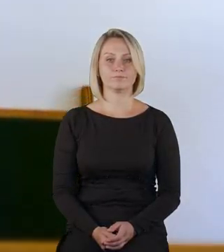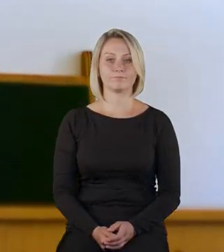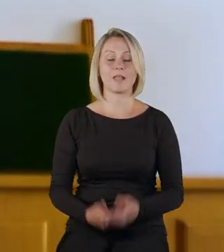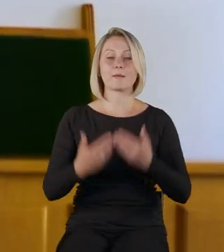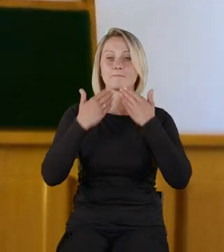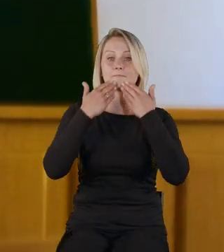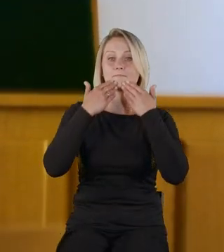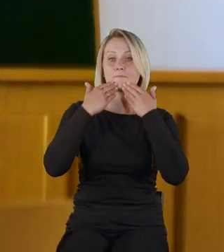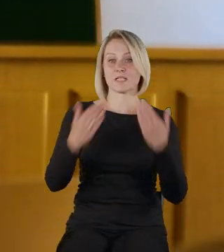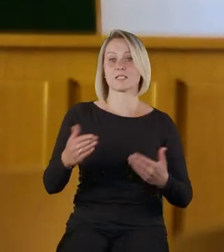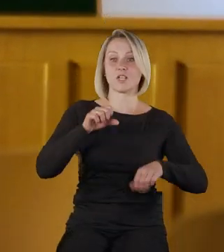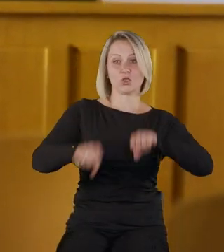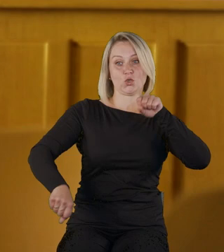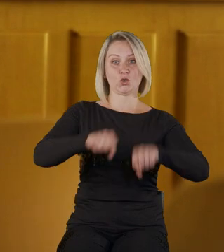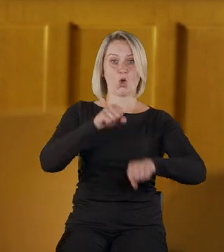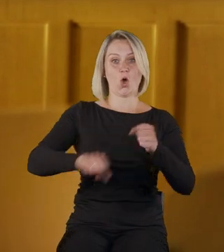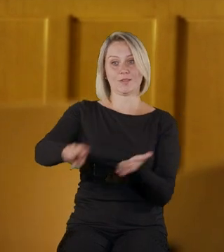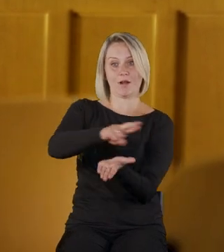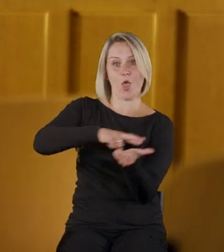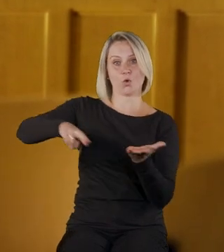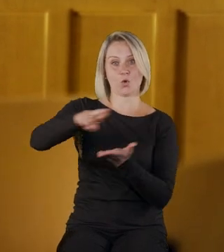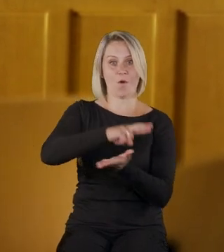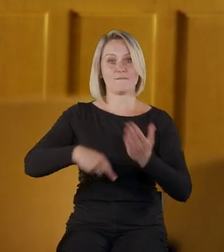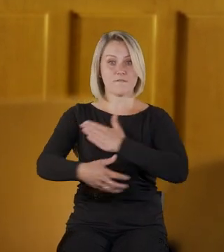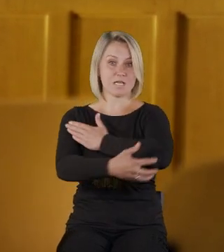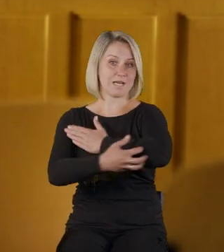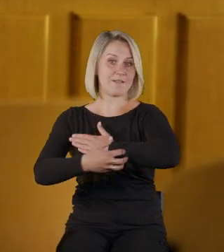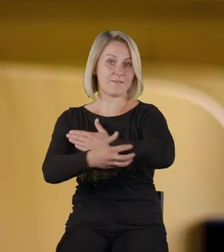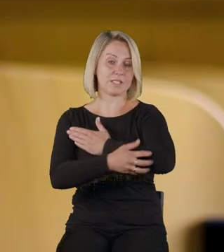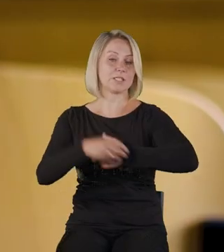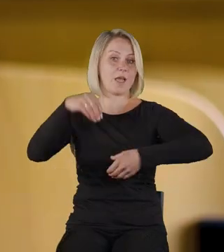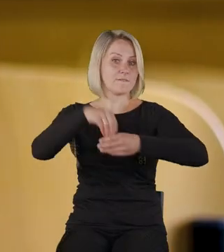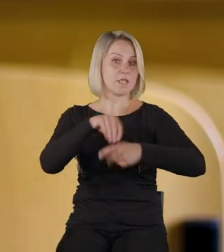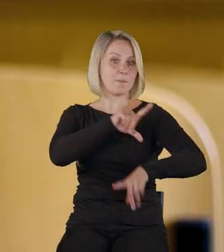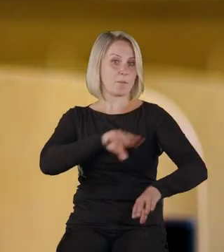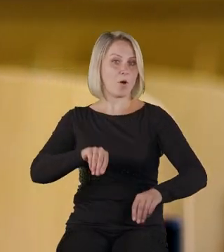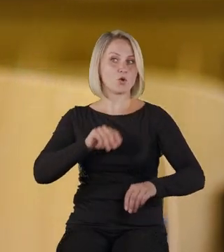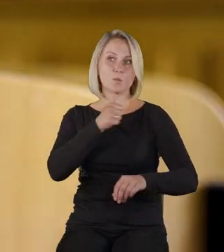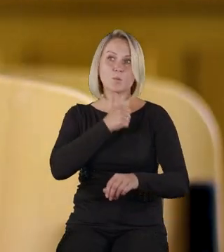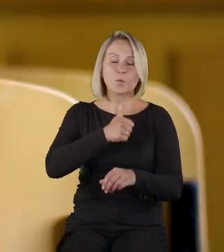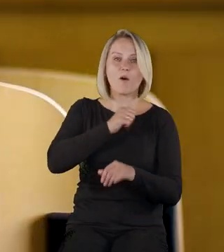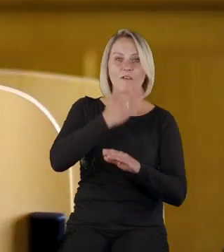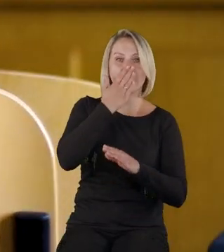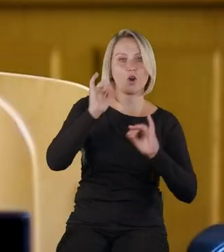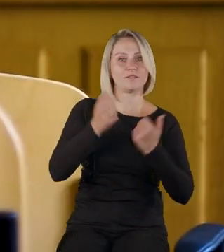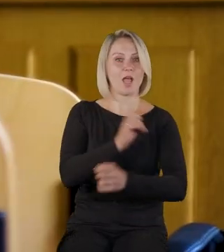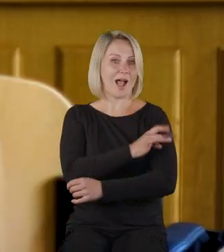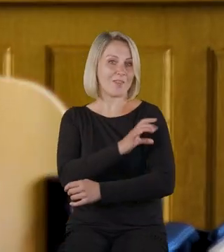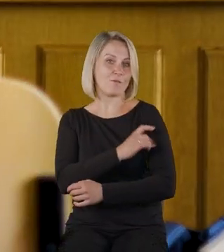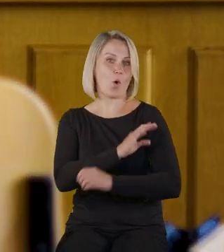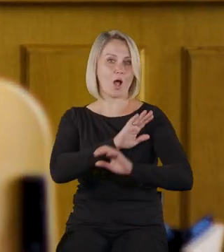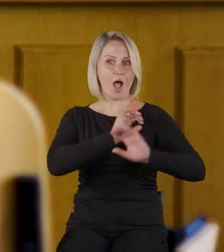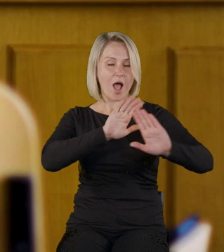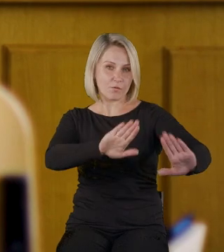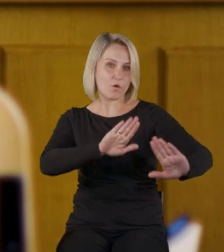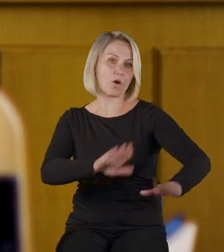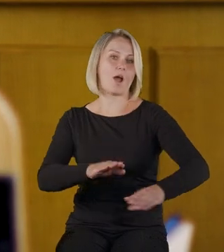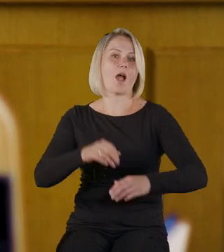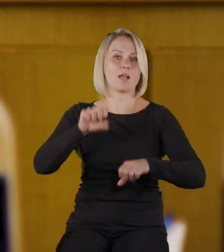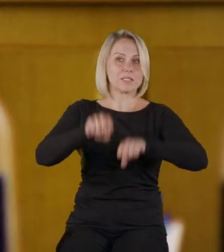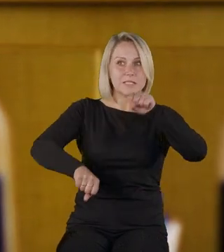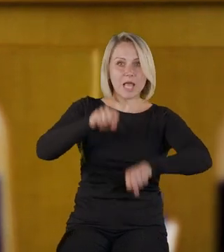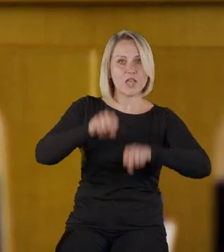Dzięki uprzejmości Sądu Rejonowego w Gliwicach mogą oni w trakcie studiów trenować postawy adwokata, radcy prawnego, sędziego